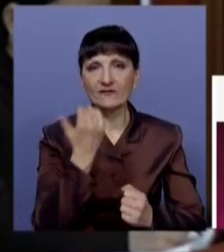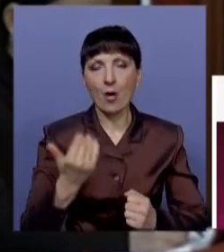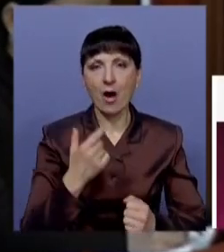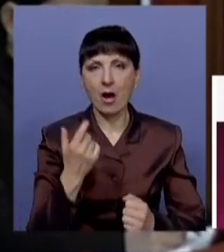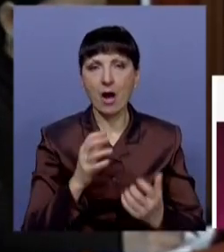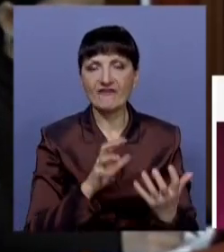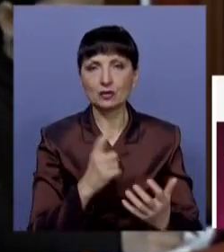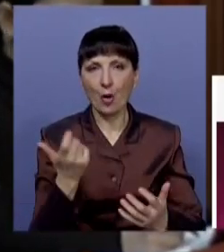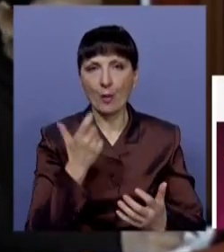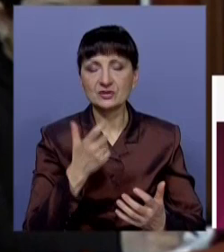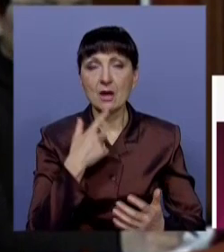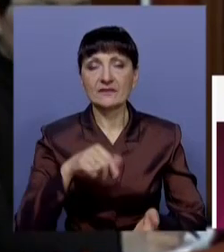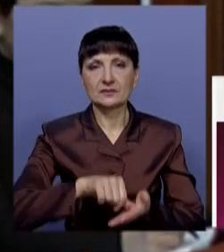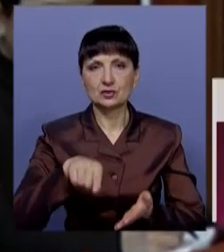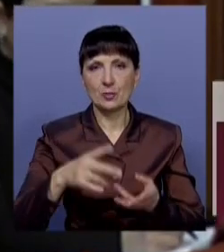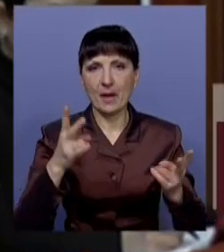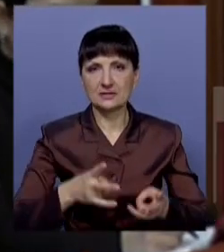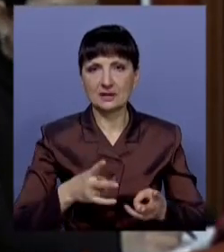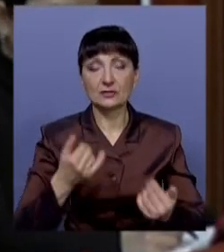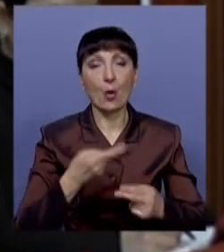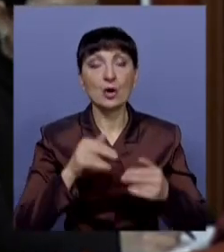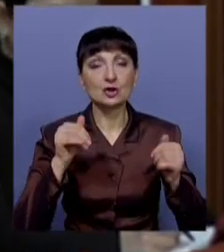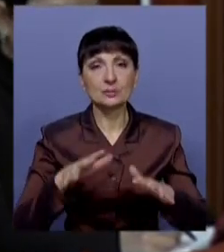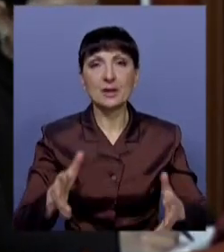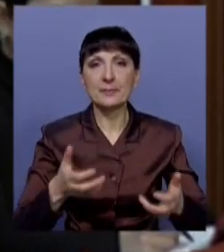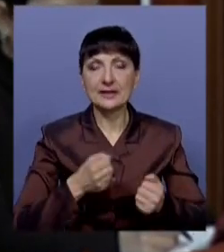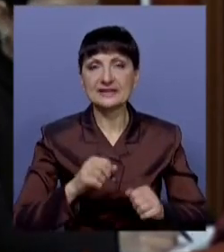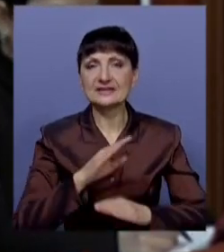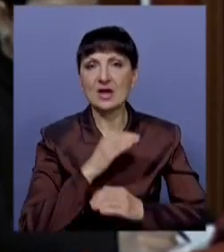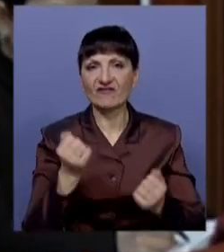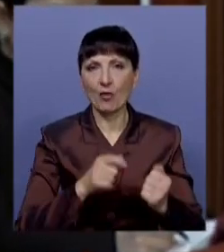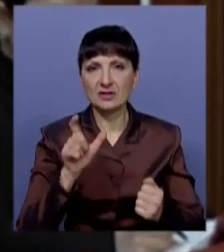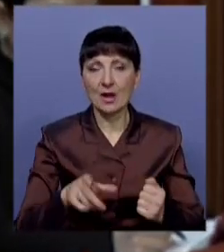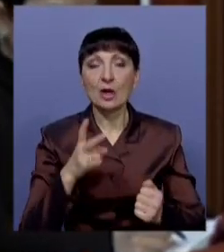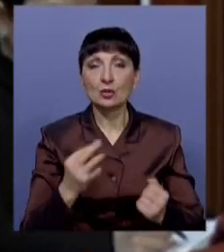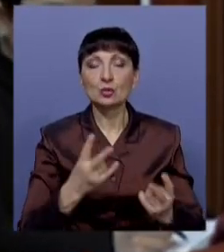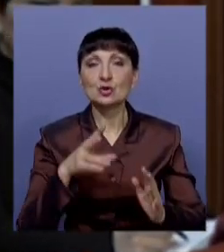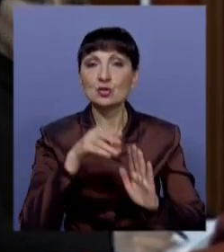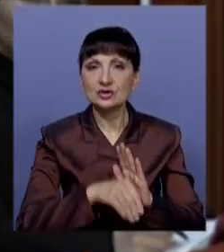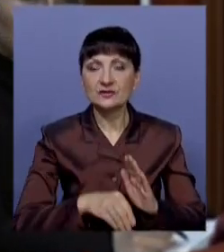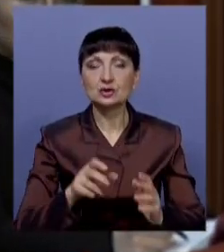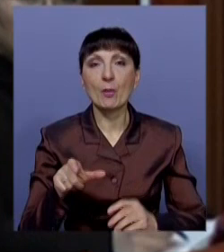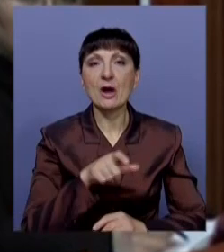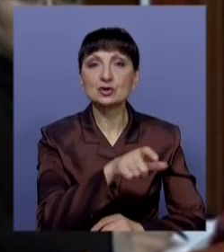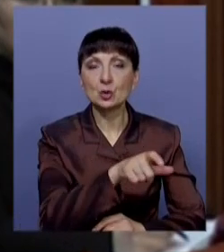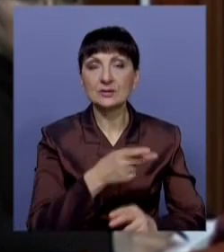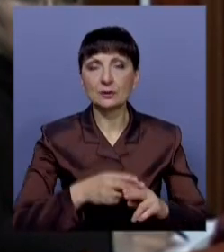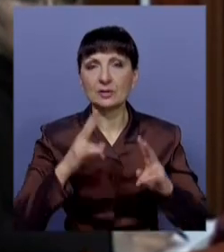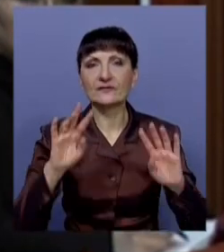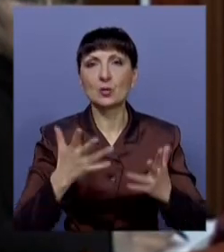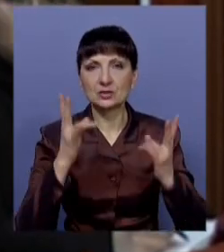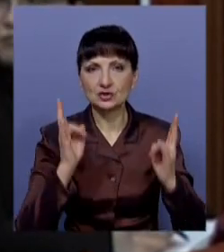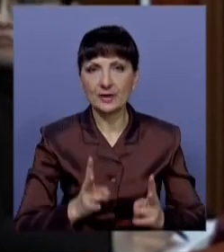маршрут, выступает в суде как пострадавшая сторона. Такое решение было принято из-за смерти водителя. Однако нужно учитывать, что маршрут, из-за которого произошло